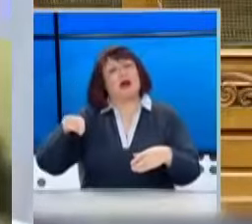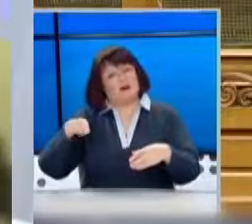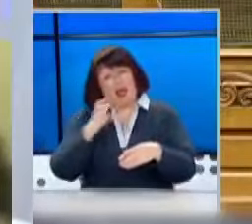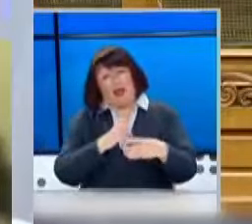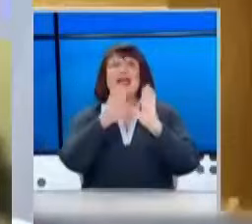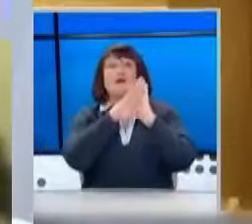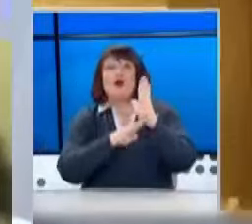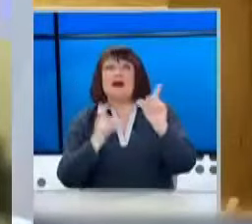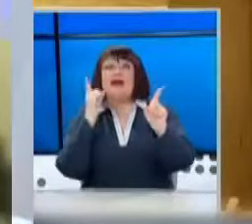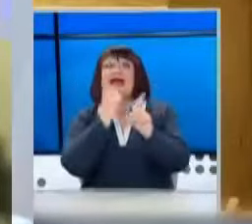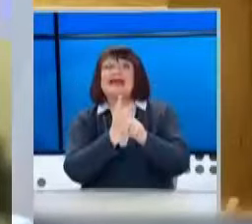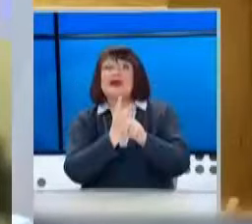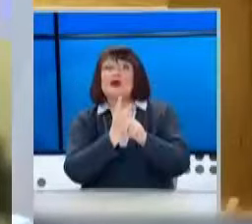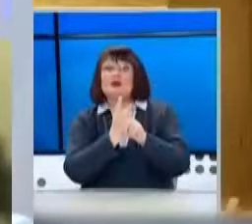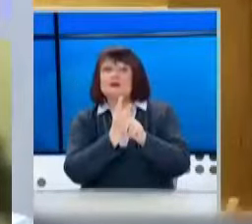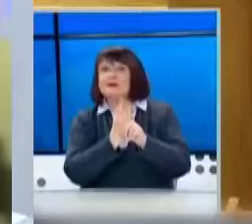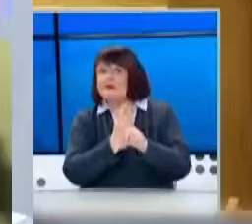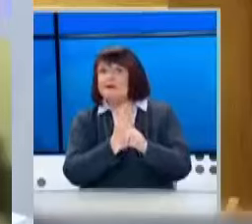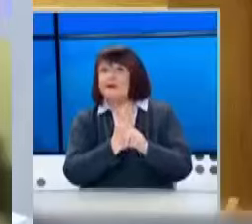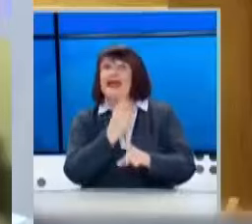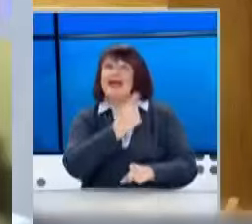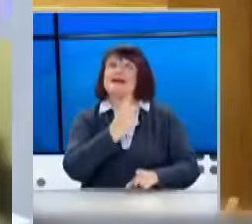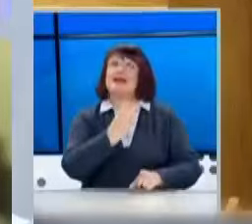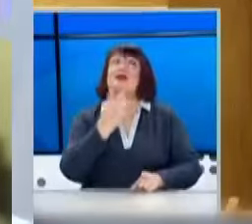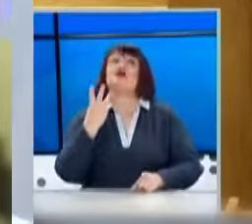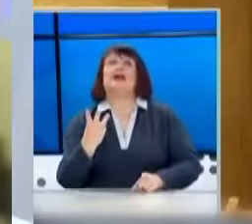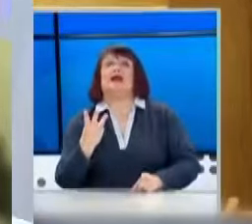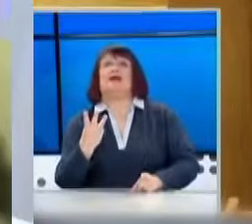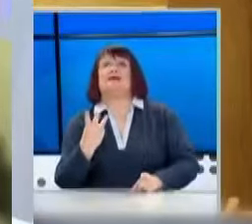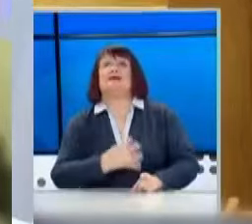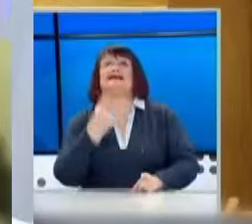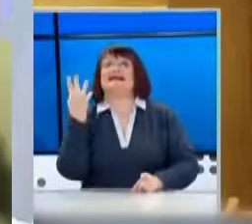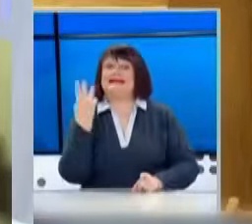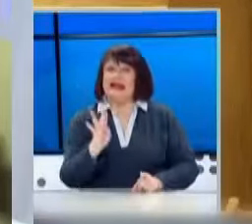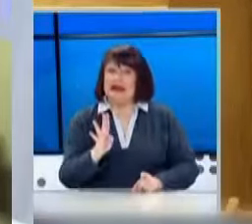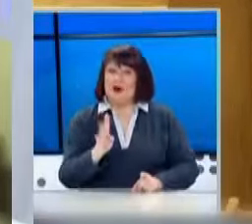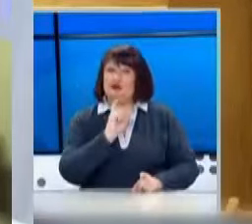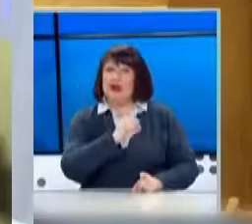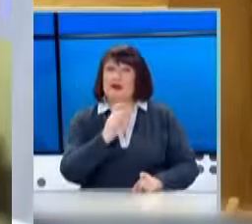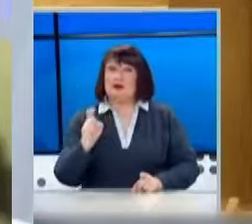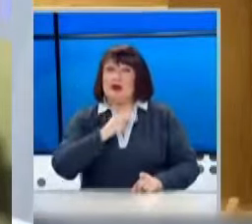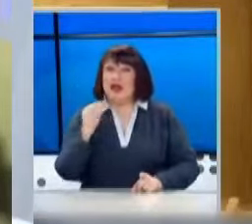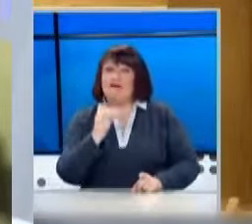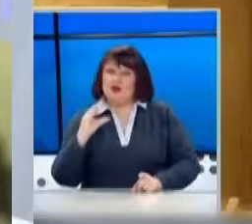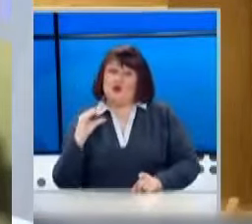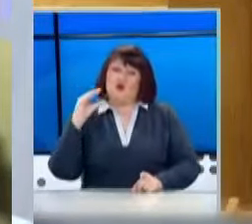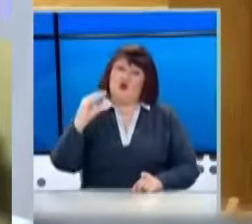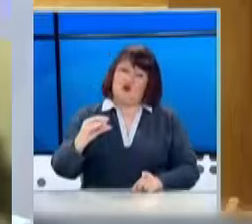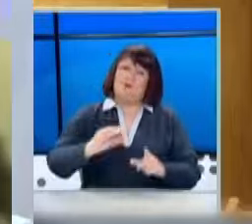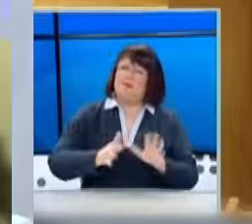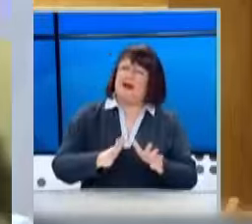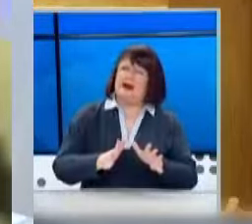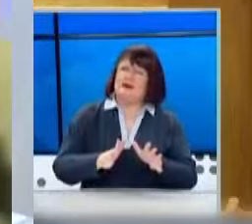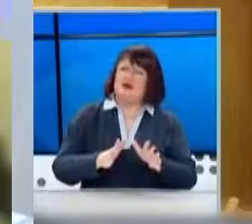στο αριστερό σκέλος του πολιτικού φάσματος έχει μεταφερθεί τώρα και στο δεξίο με